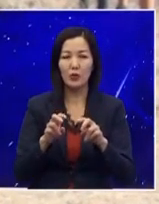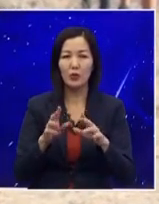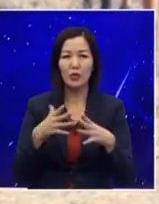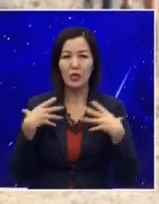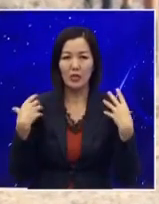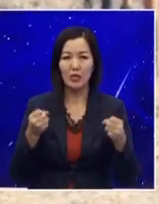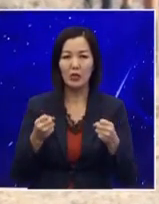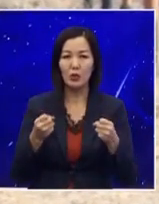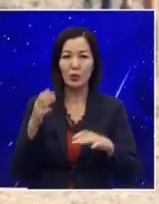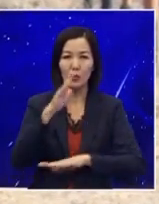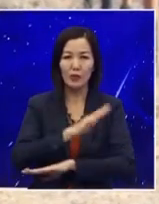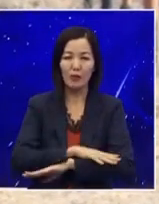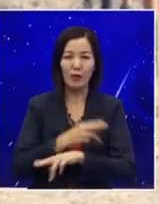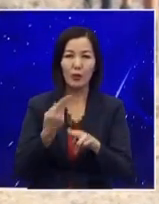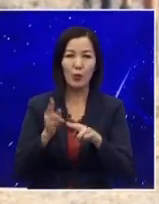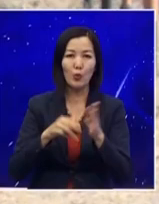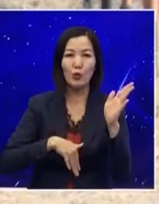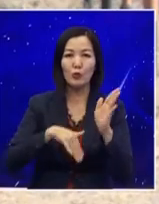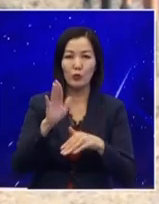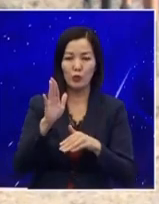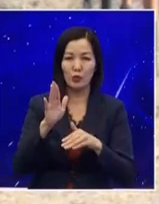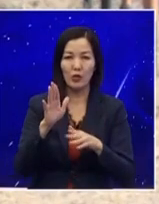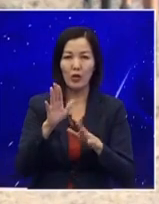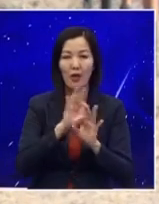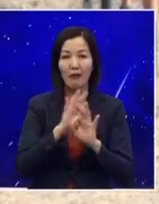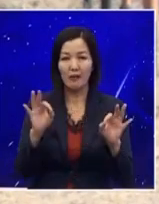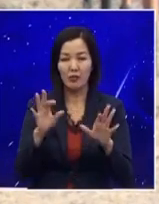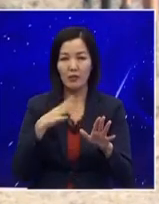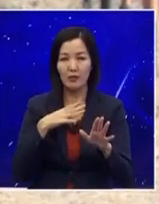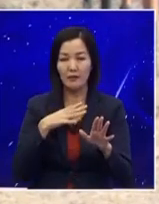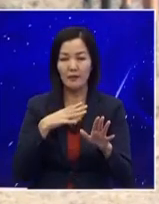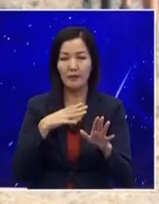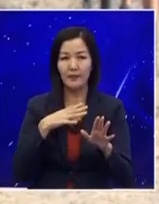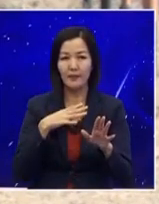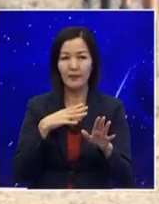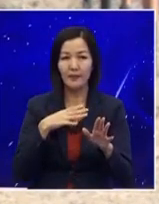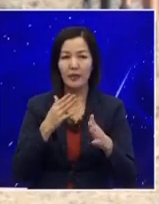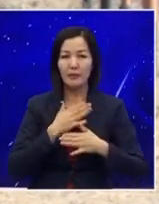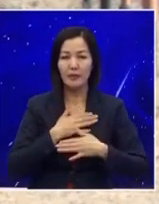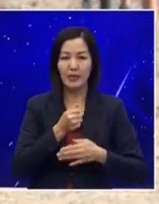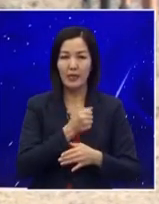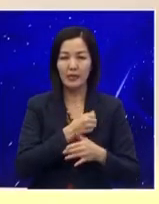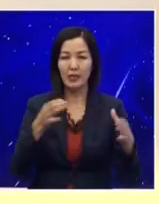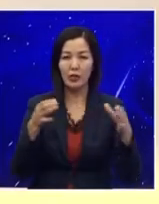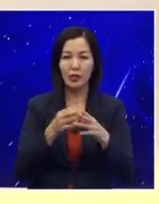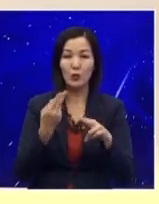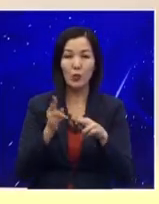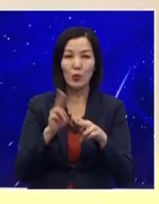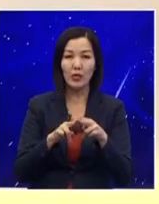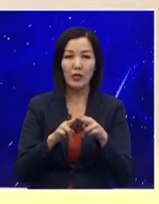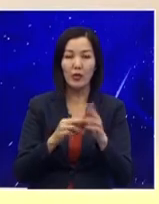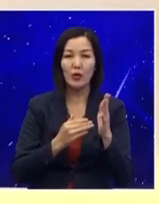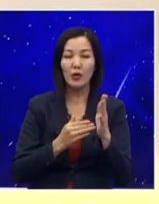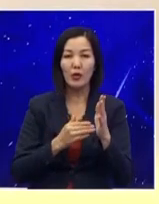шынықтыру сабағынан өте жоғары баға алғанымызды нақты баяндайым. Біздің часть өте